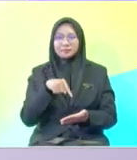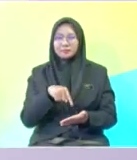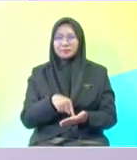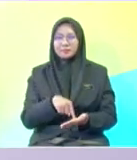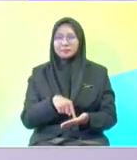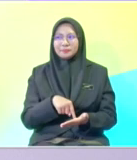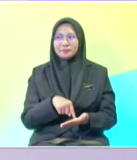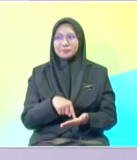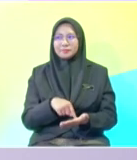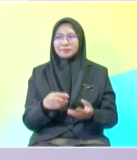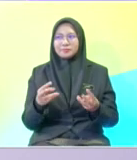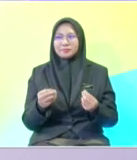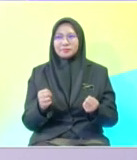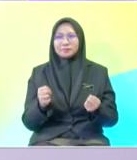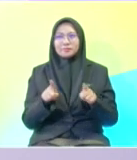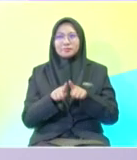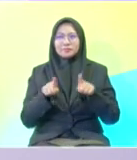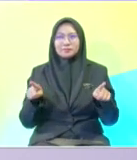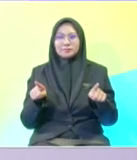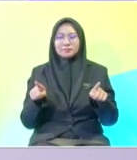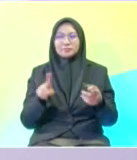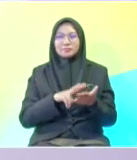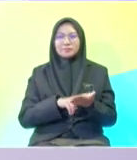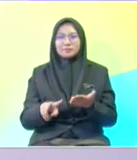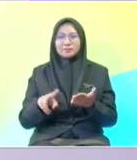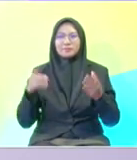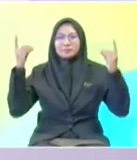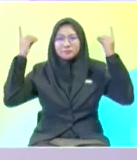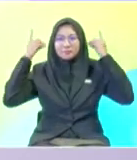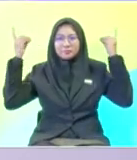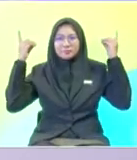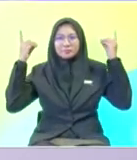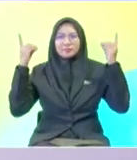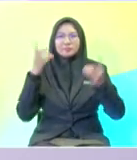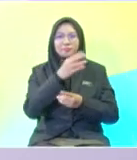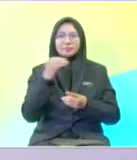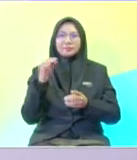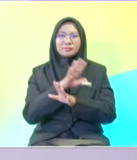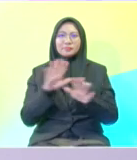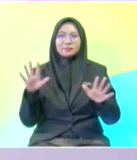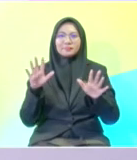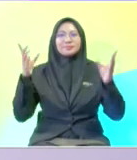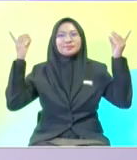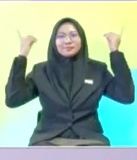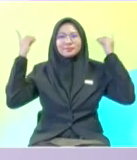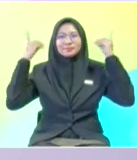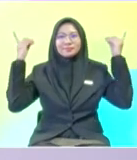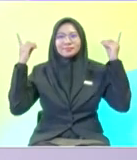dan bacaan tidak dengung mungkin lihat contoh yang pertama coba Iman tegas